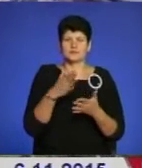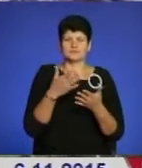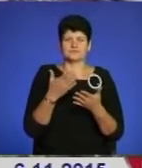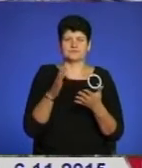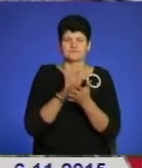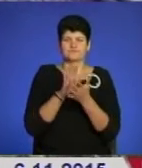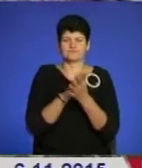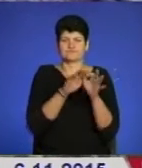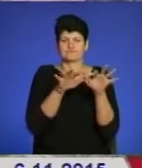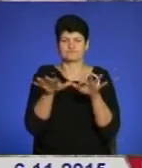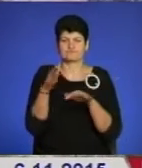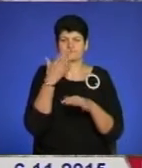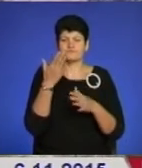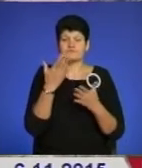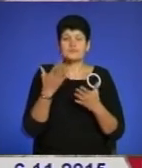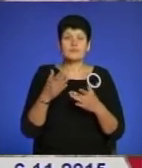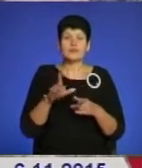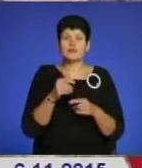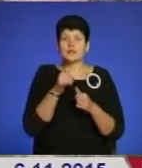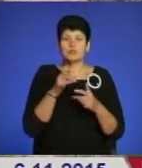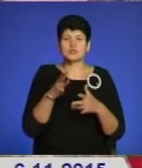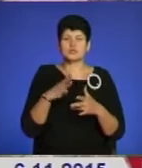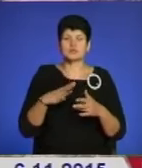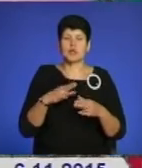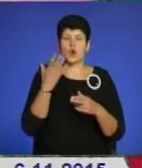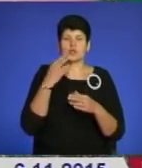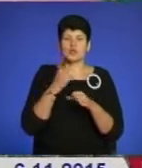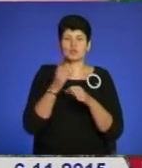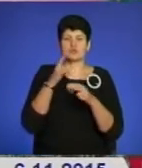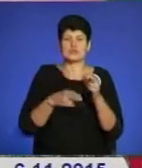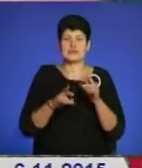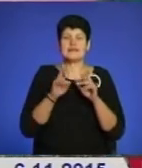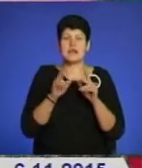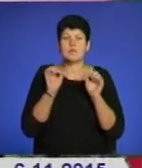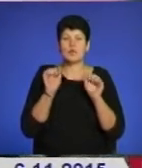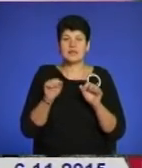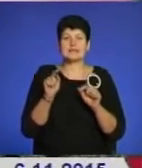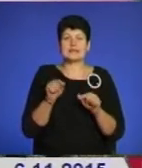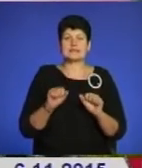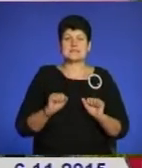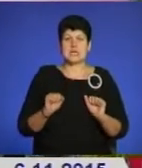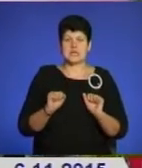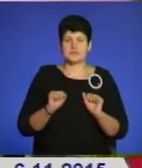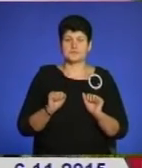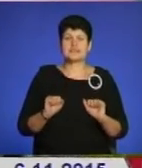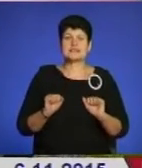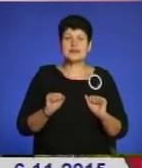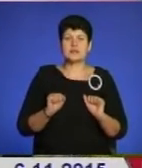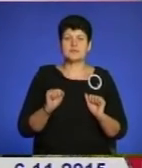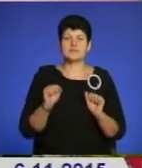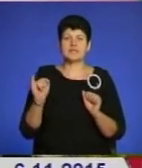каналізаційні стоки. Не може дочекатися, коли роботи завершать. Як могла, так старалася. Старалася, і